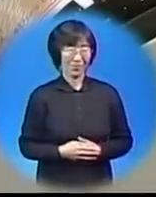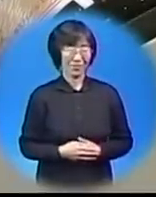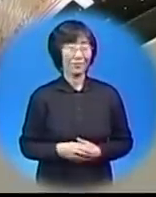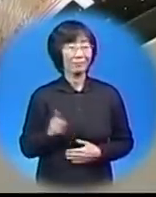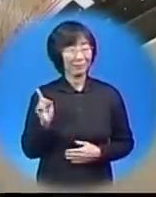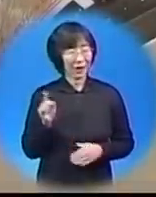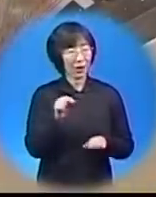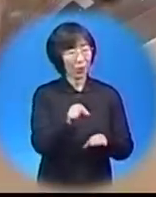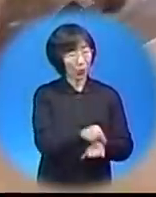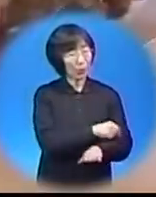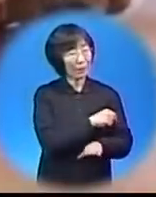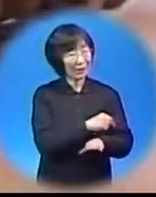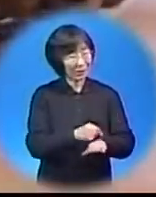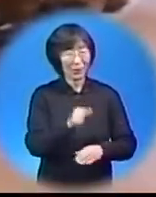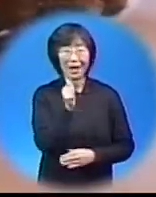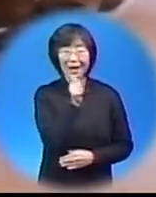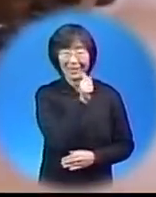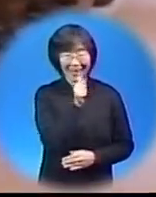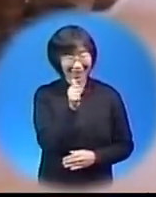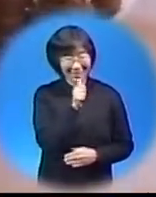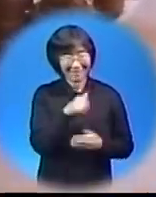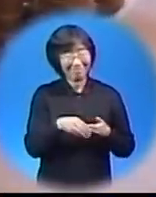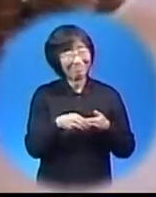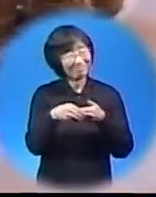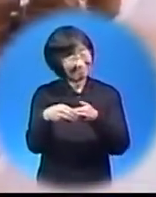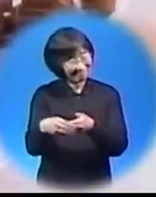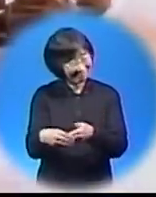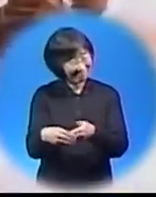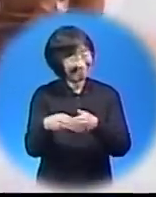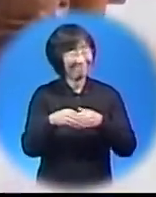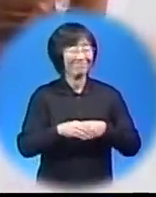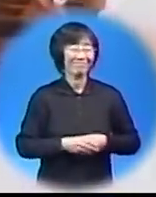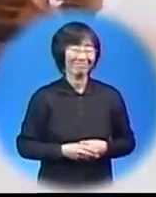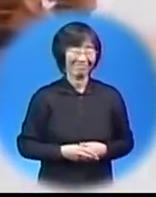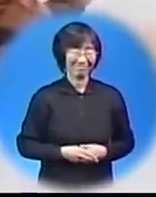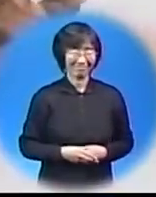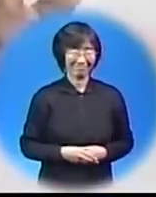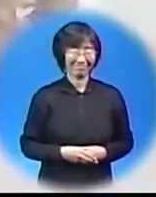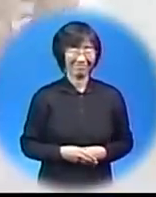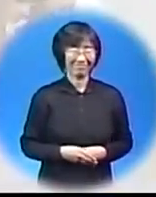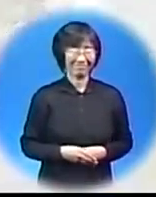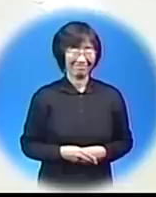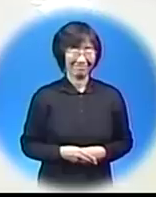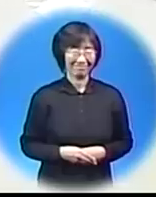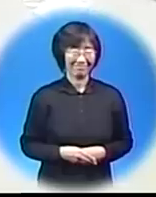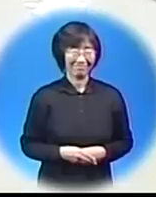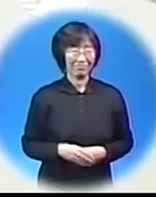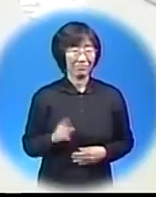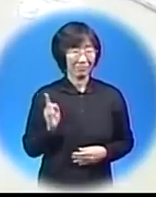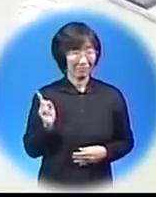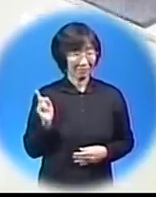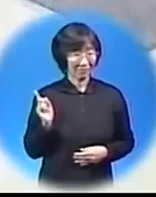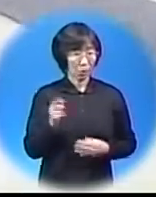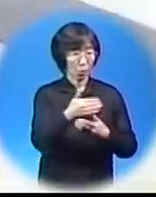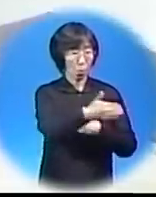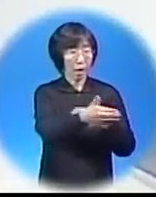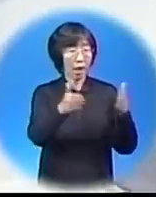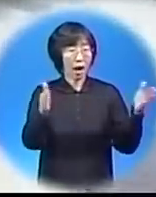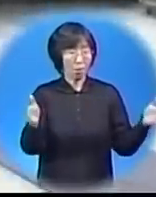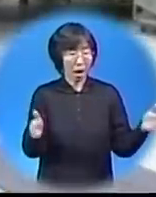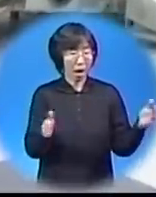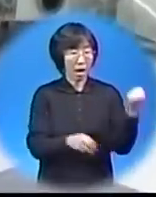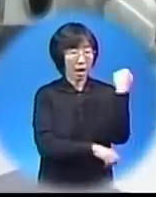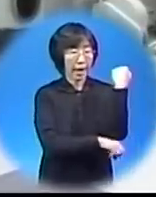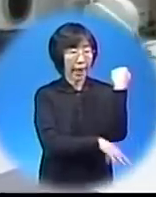この日は特別に酒蔵を当時の松本さんに案内していただくことができました。 こちらの部屋が原料処理室といいま